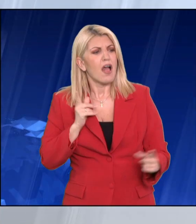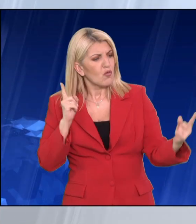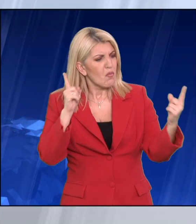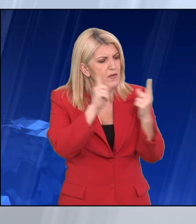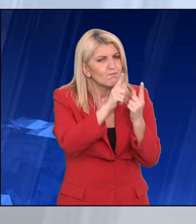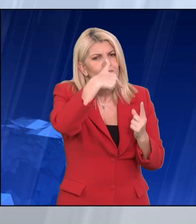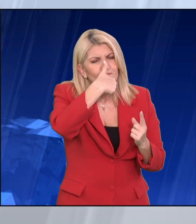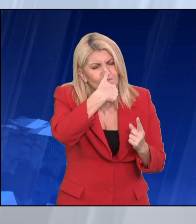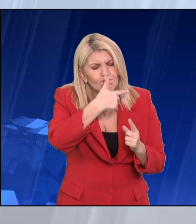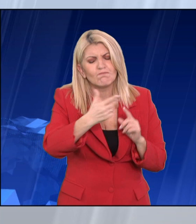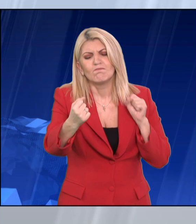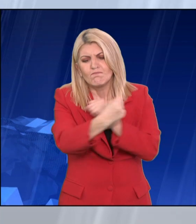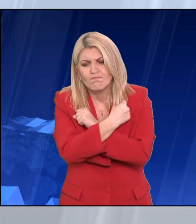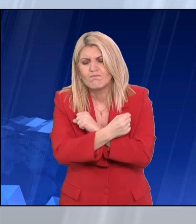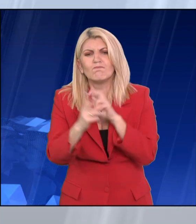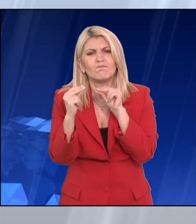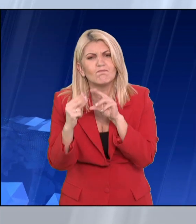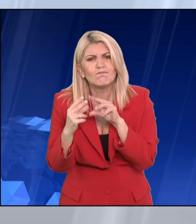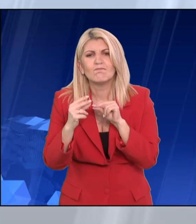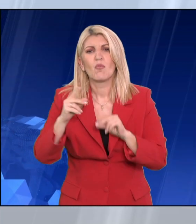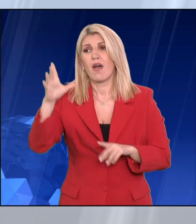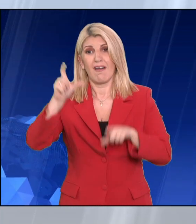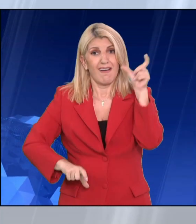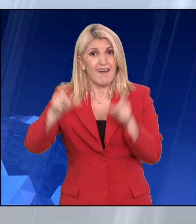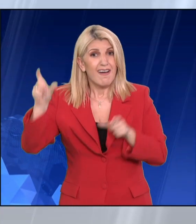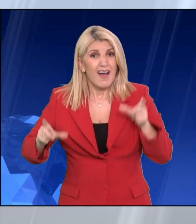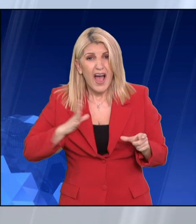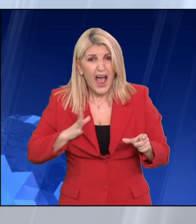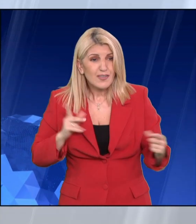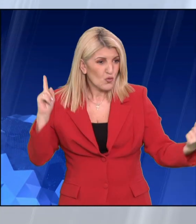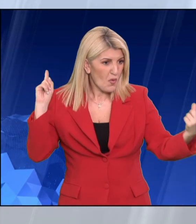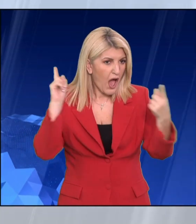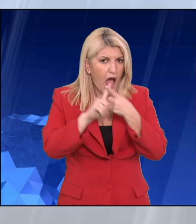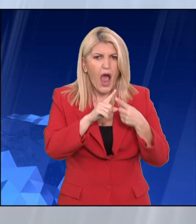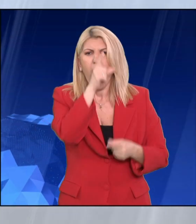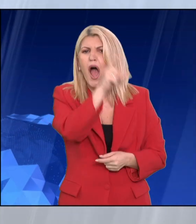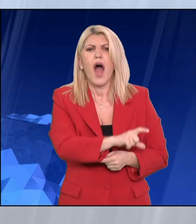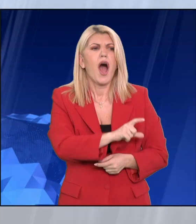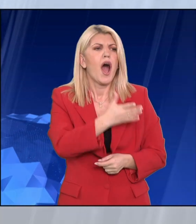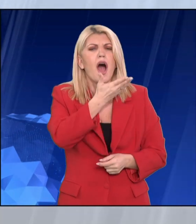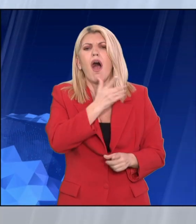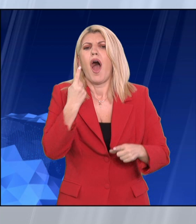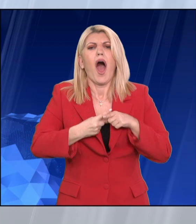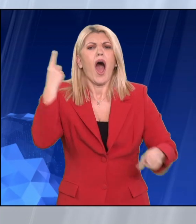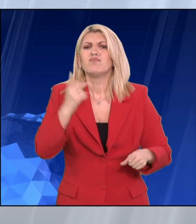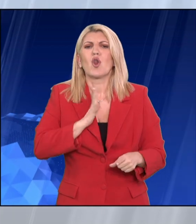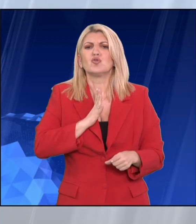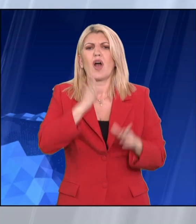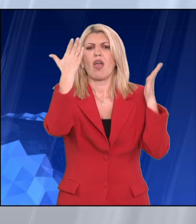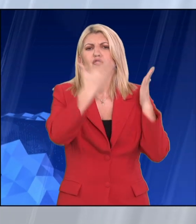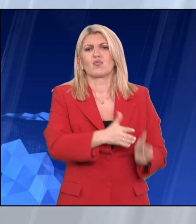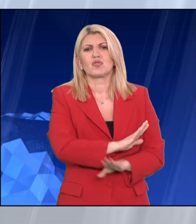συνάντησαν, διάσημοι και μη, το πρώτο που έχουν να σου πούν είναι για την ντομπροσύνη και την απλότητά του. 12 παρά,